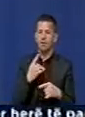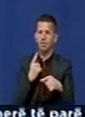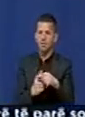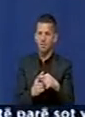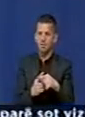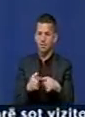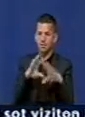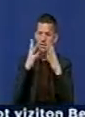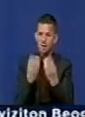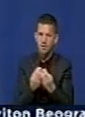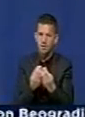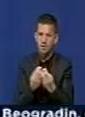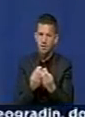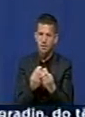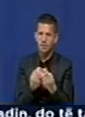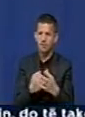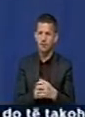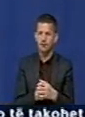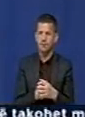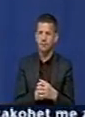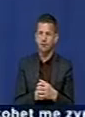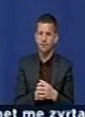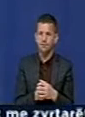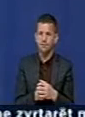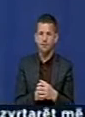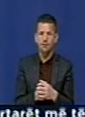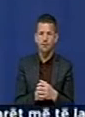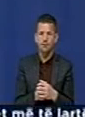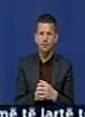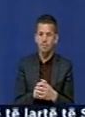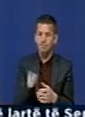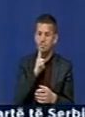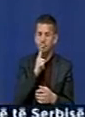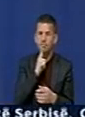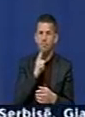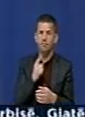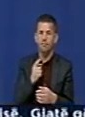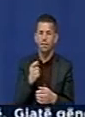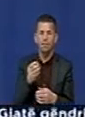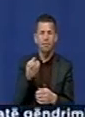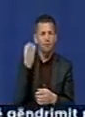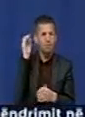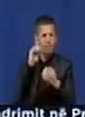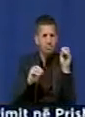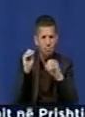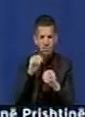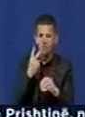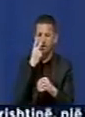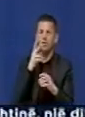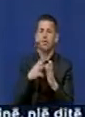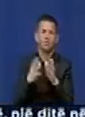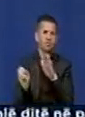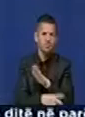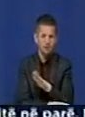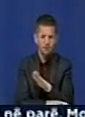Andaj të gjitha ato të cilat faktikisht llogariten si fabrikime, besoj që do të hudhen si të